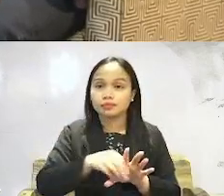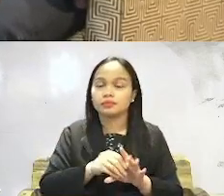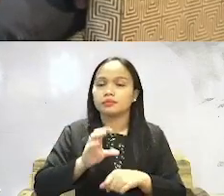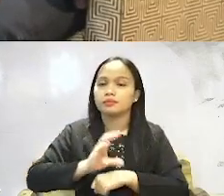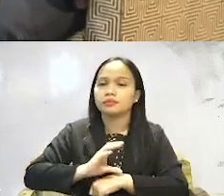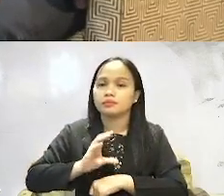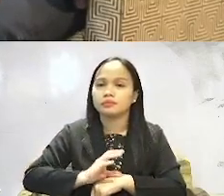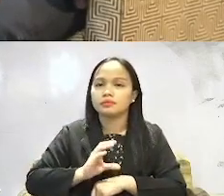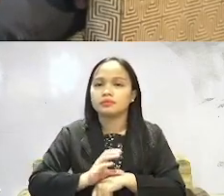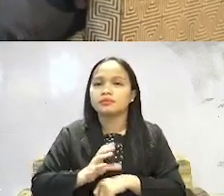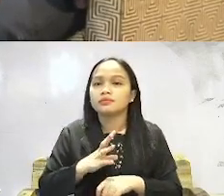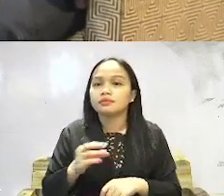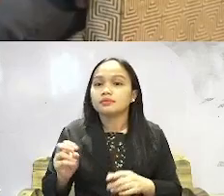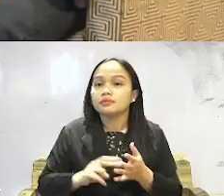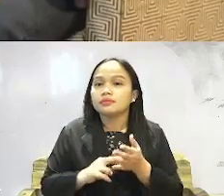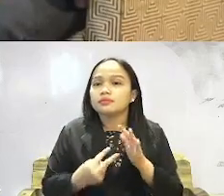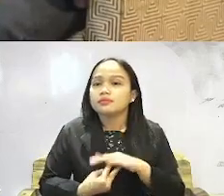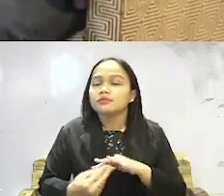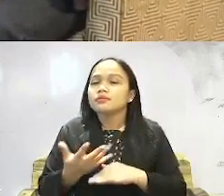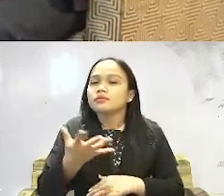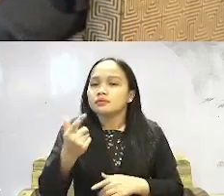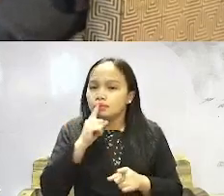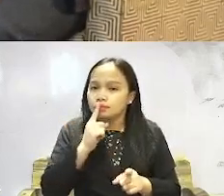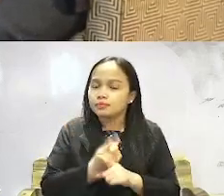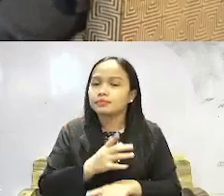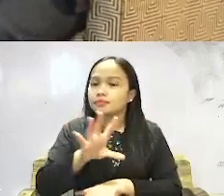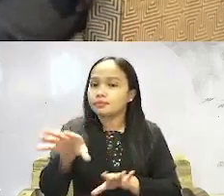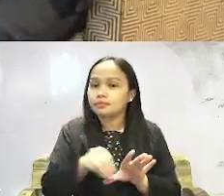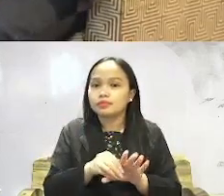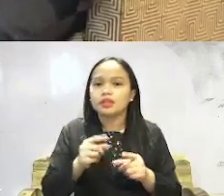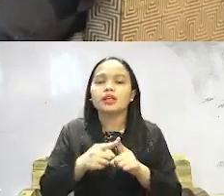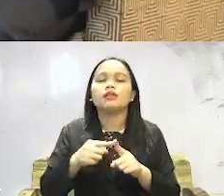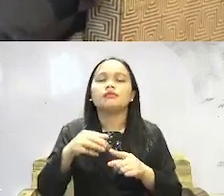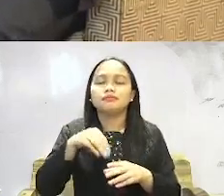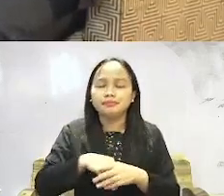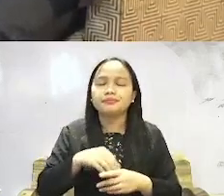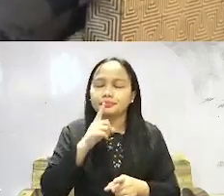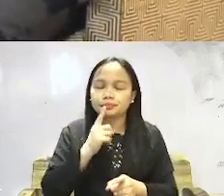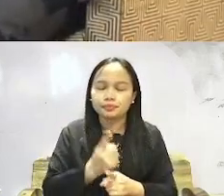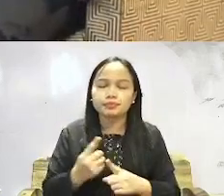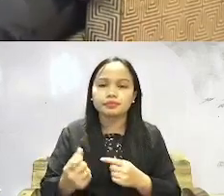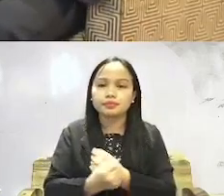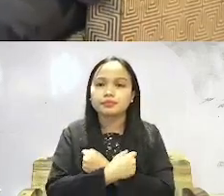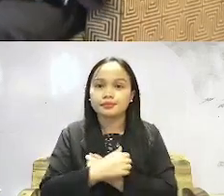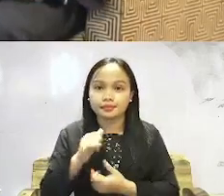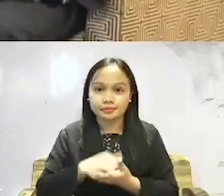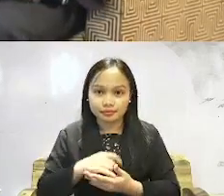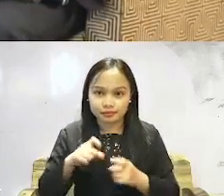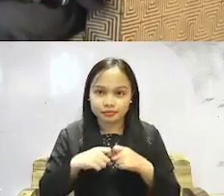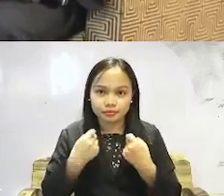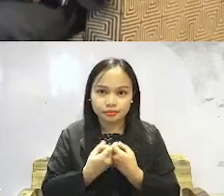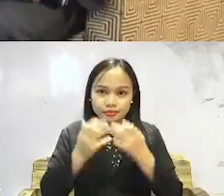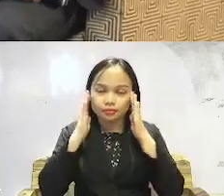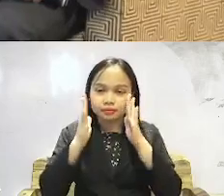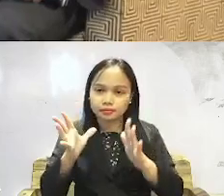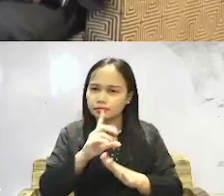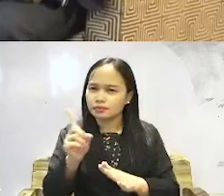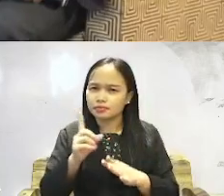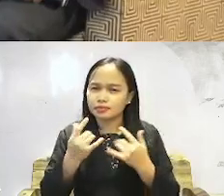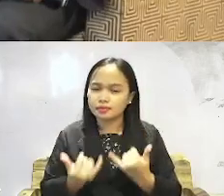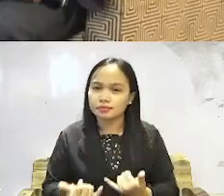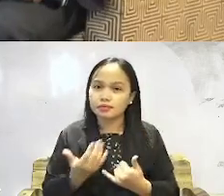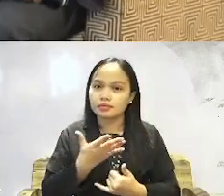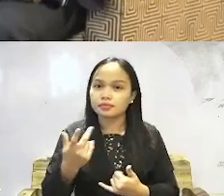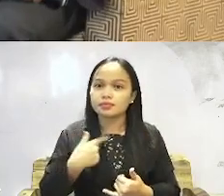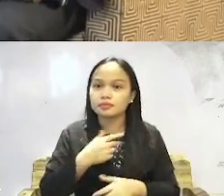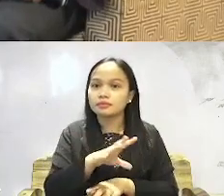simbahan. So in other words, nag-involve ka sa totoong pagmamahal. Amen. Diba? Yan yung Team Focus. Ngayon na nag-involve tayo